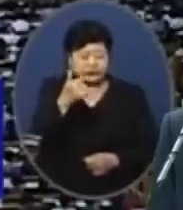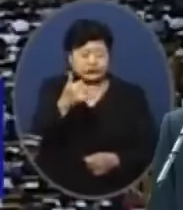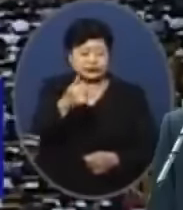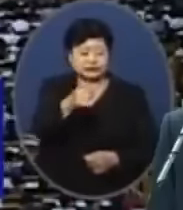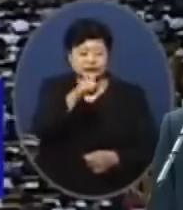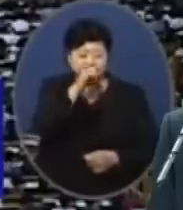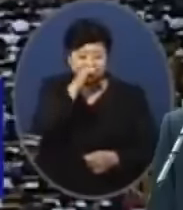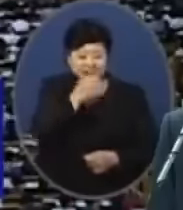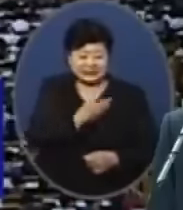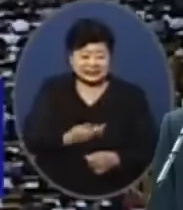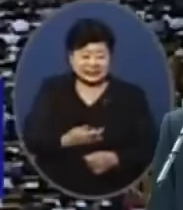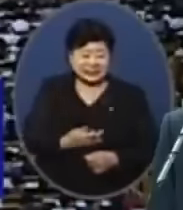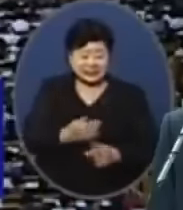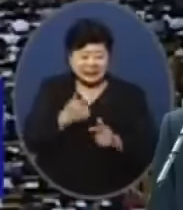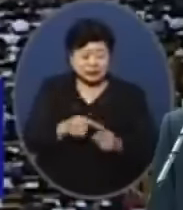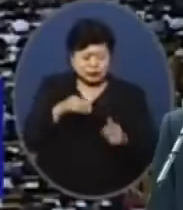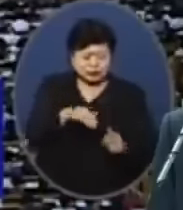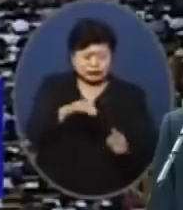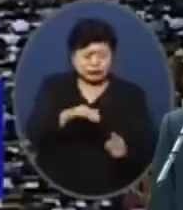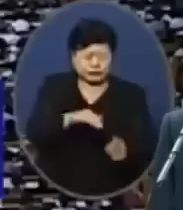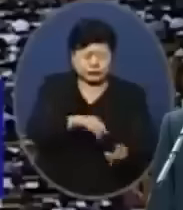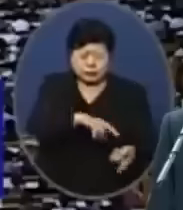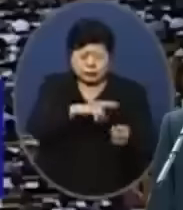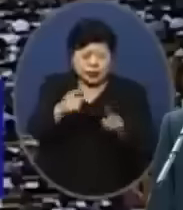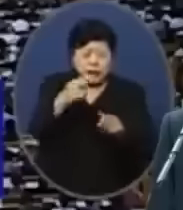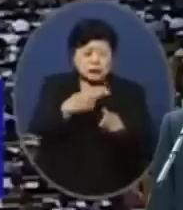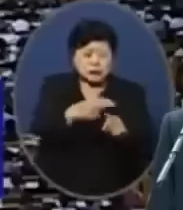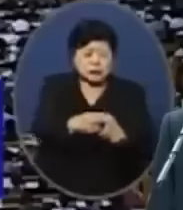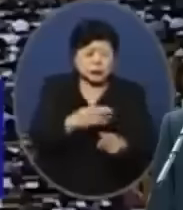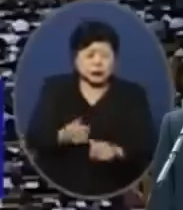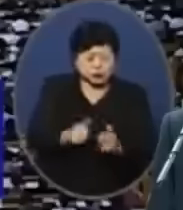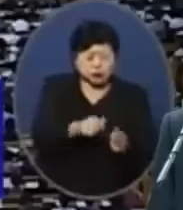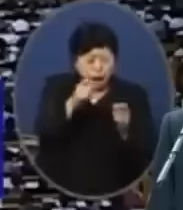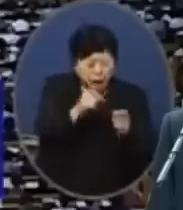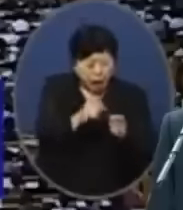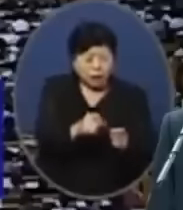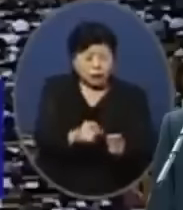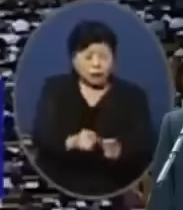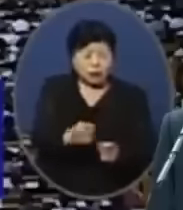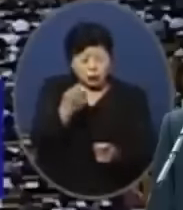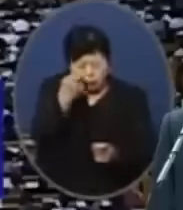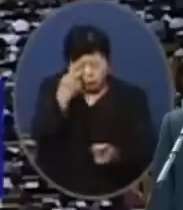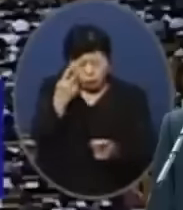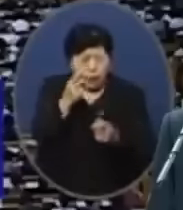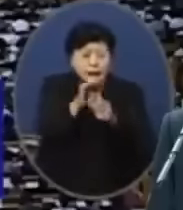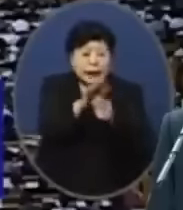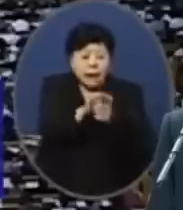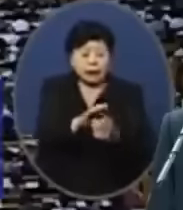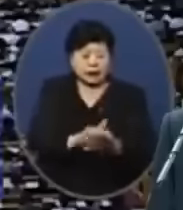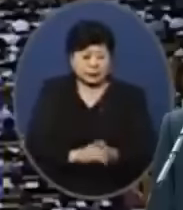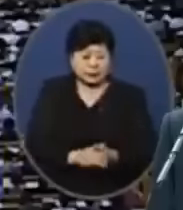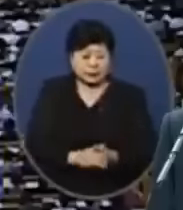배에서 주무시더니 제자들이 깨우며 이르시되 선생님이여 우리가 죽게 된 것을 돌보지